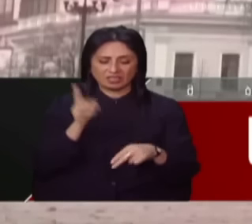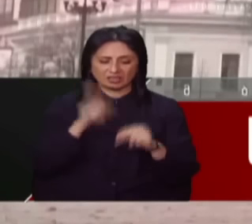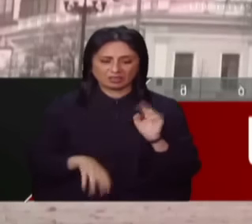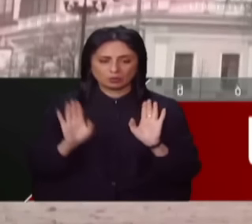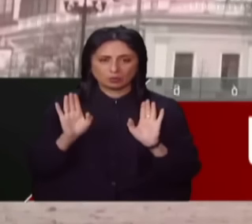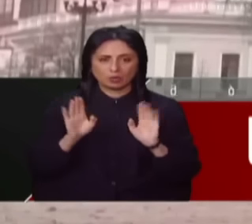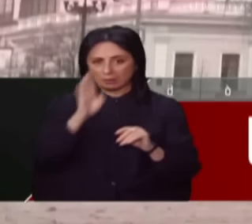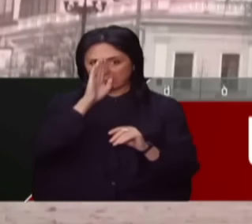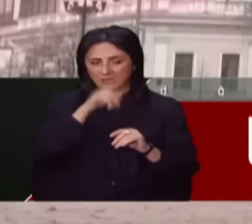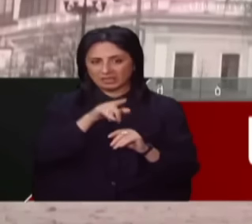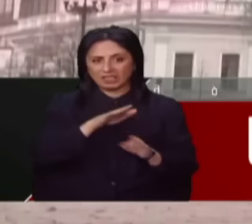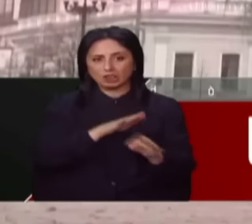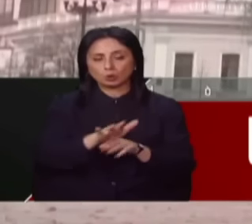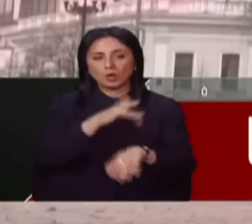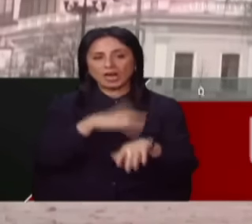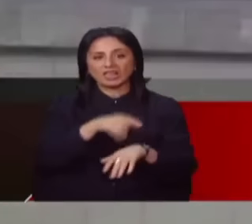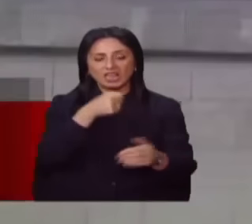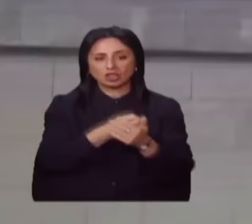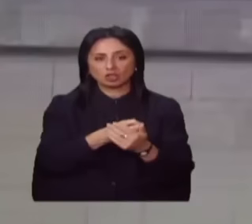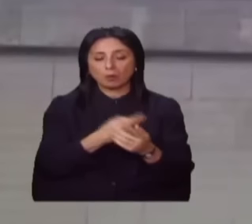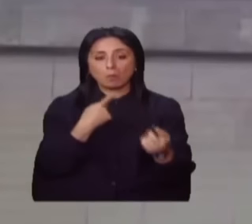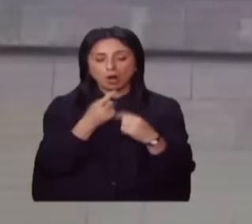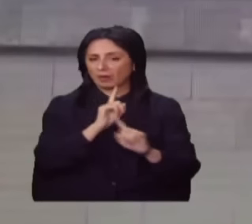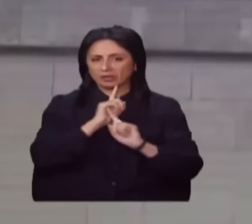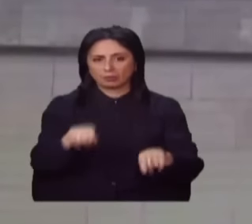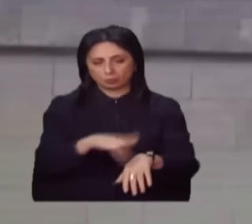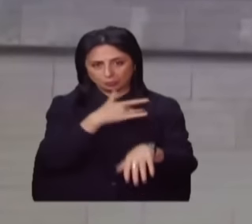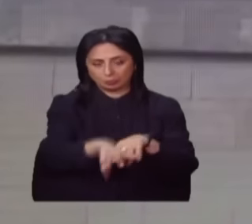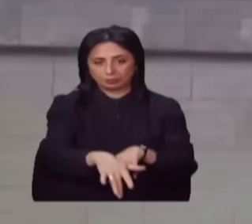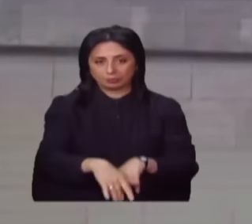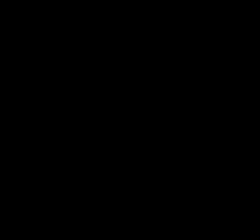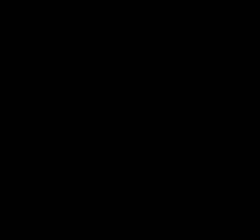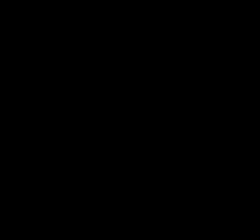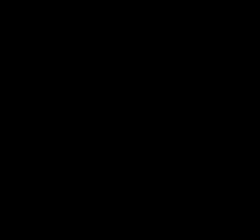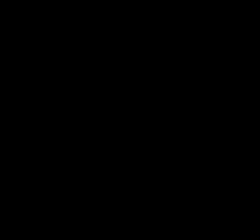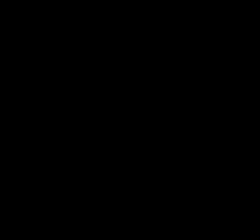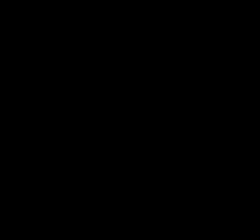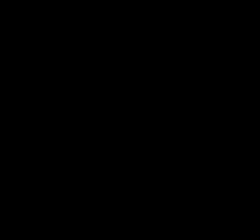დაასრულა და მტრის სრულ განადგურებამდე არანაირი მოლაპარაკებები არ იქნება.